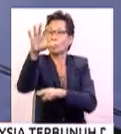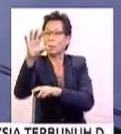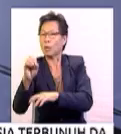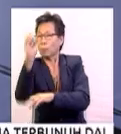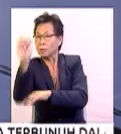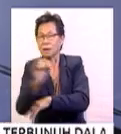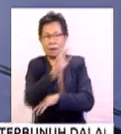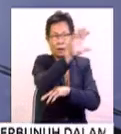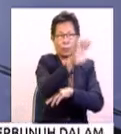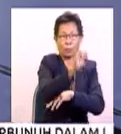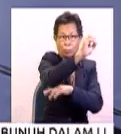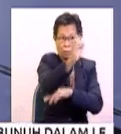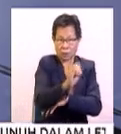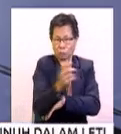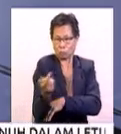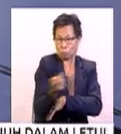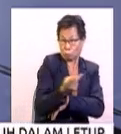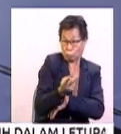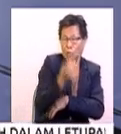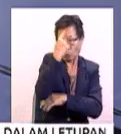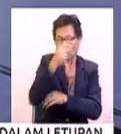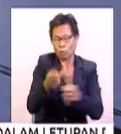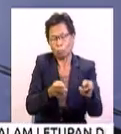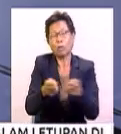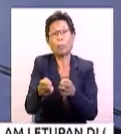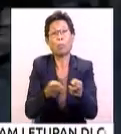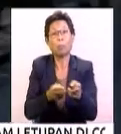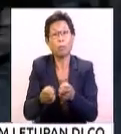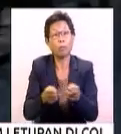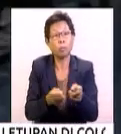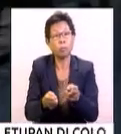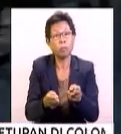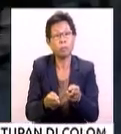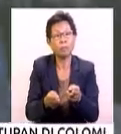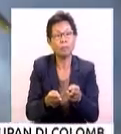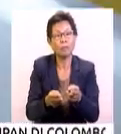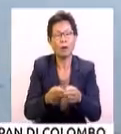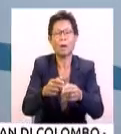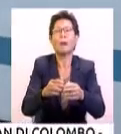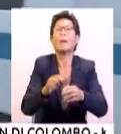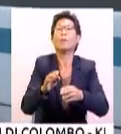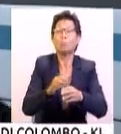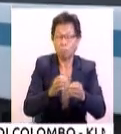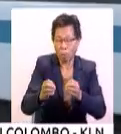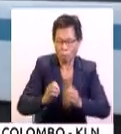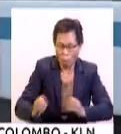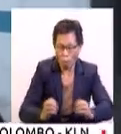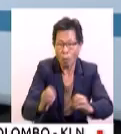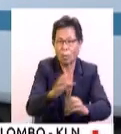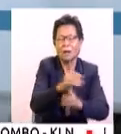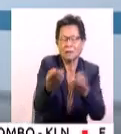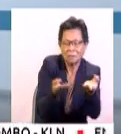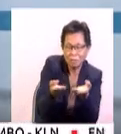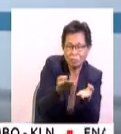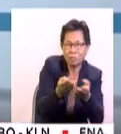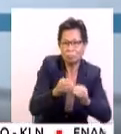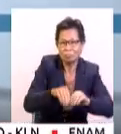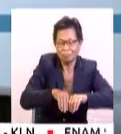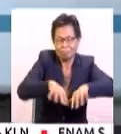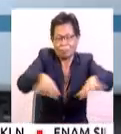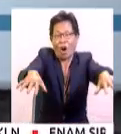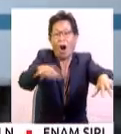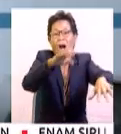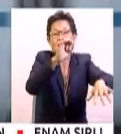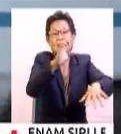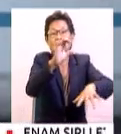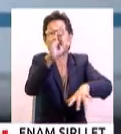50-50 untuk menguruskan pengoperasian dan penyelenggaraan rangkaian ECRL